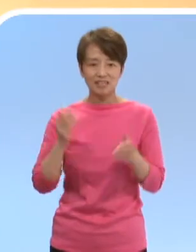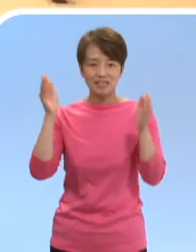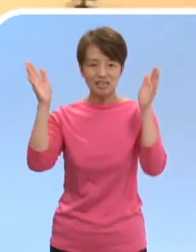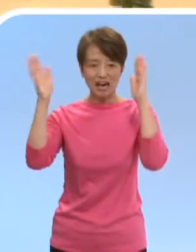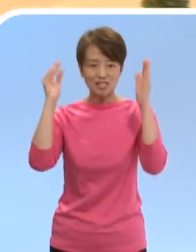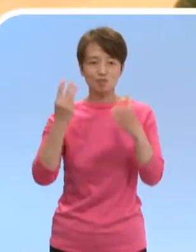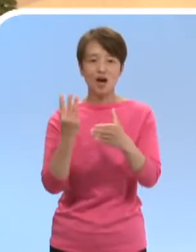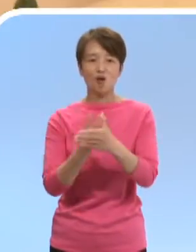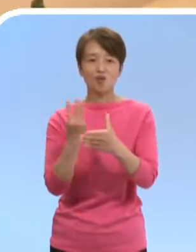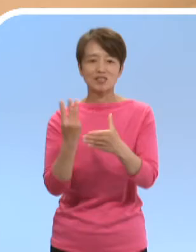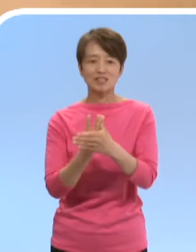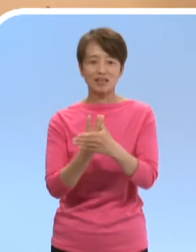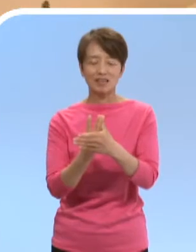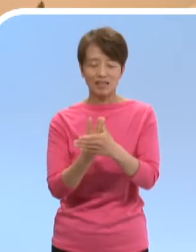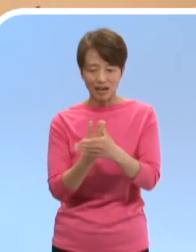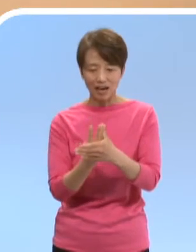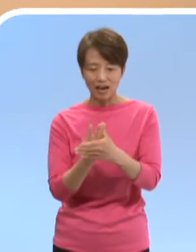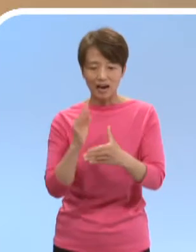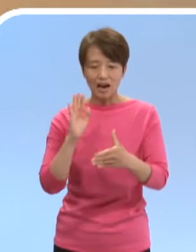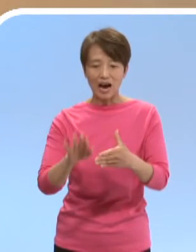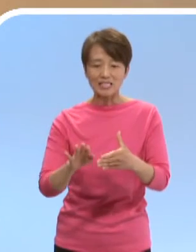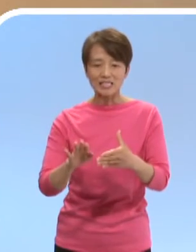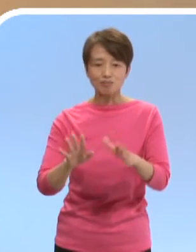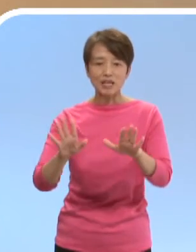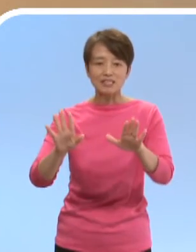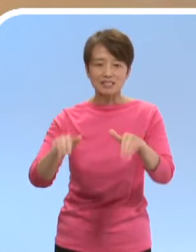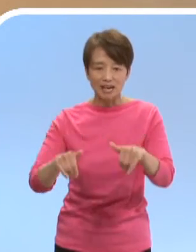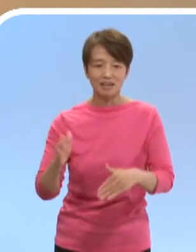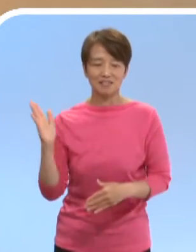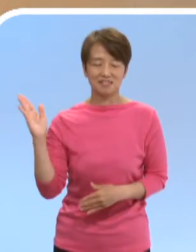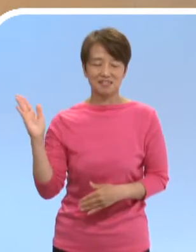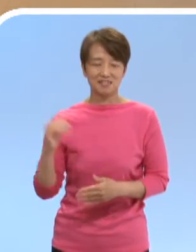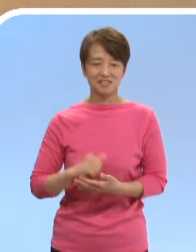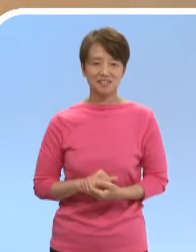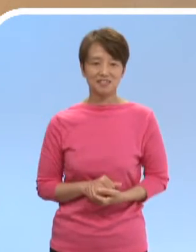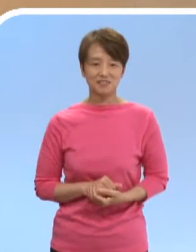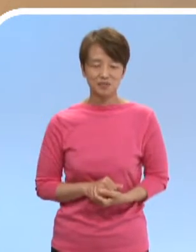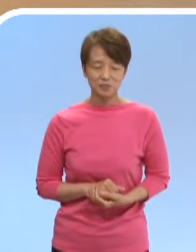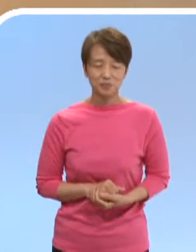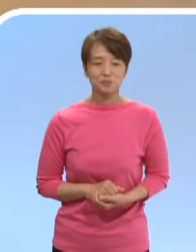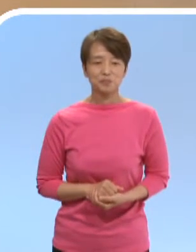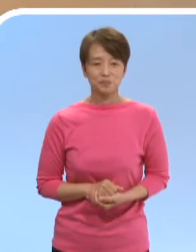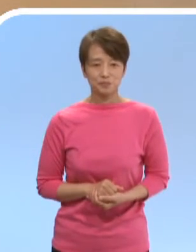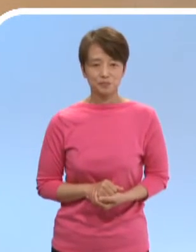有馬温泉が裏にありました。